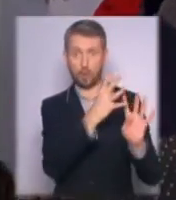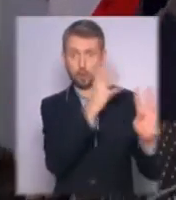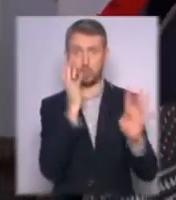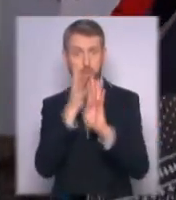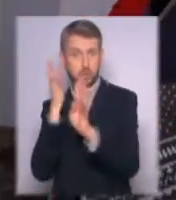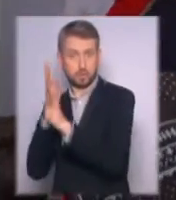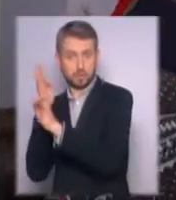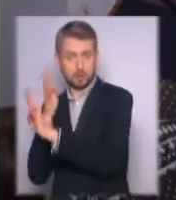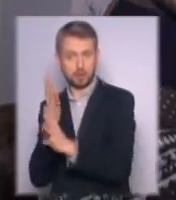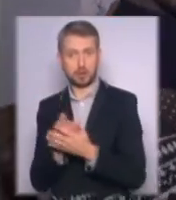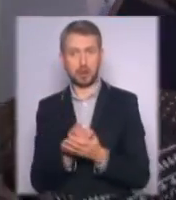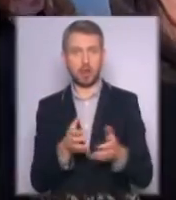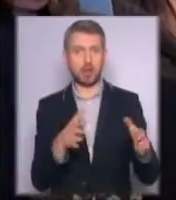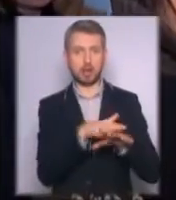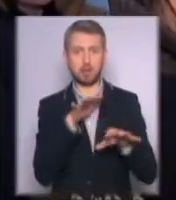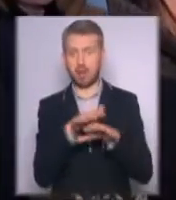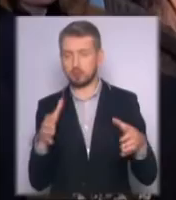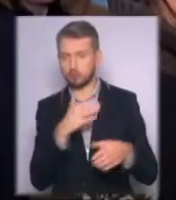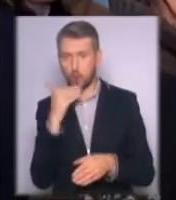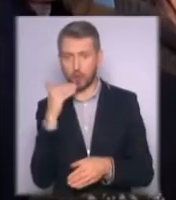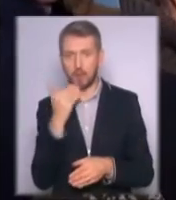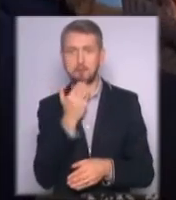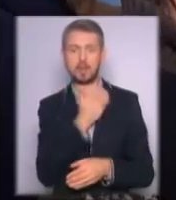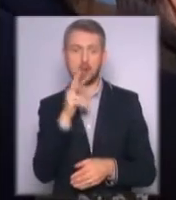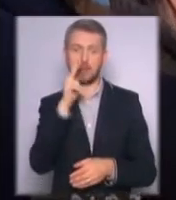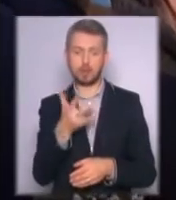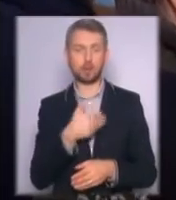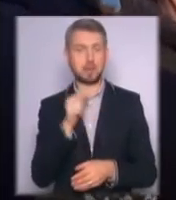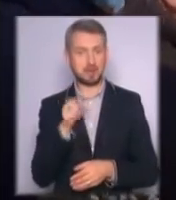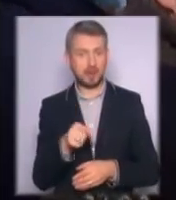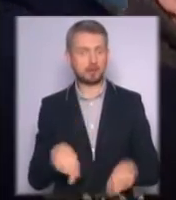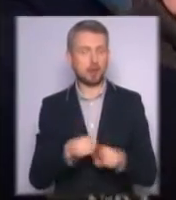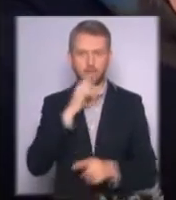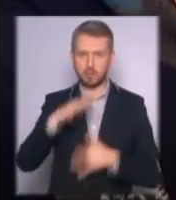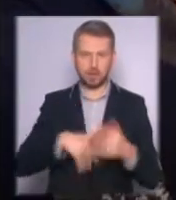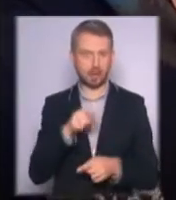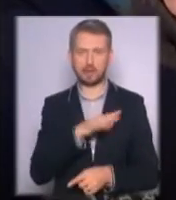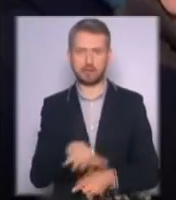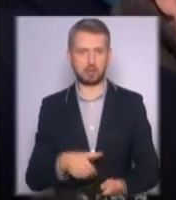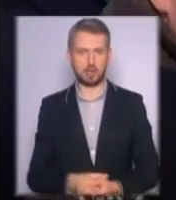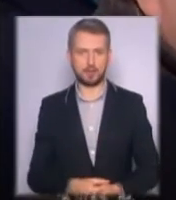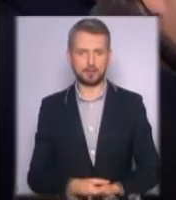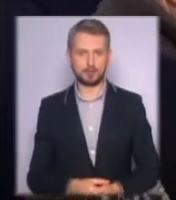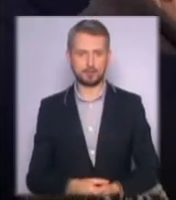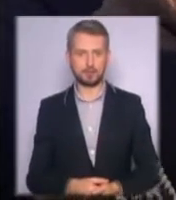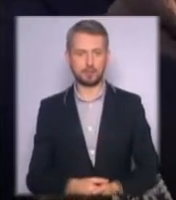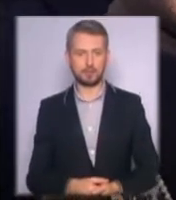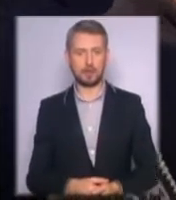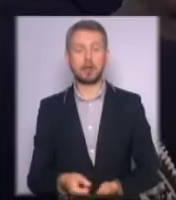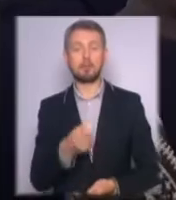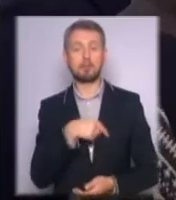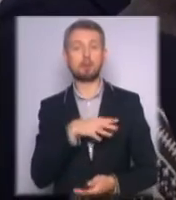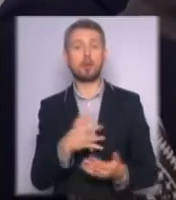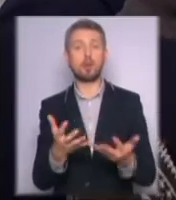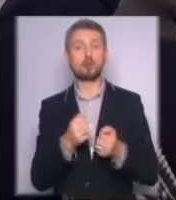очереди. Команд много. Последние 3 года мы здесь, и такого бардака здесь не было. Но мы получали